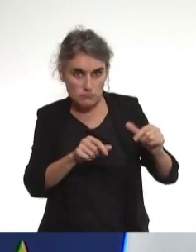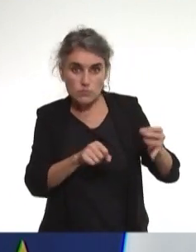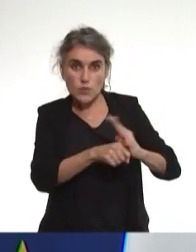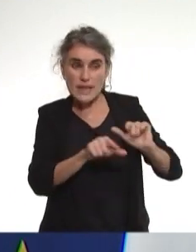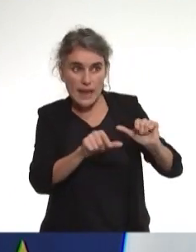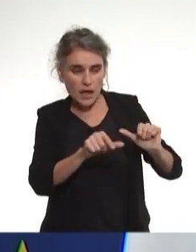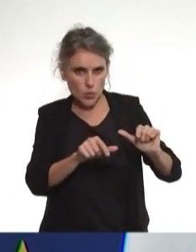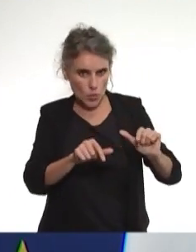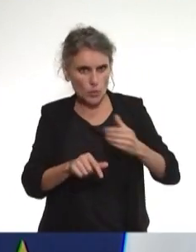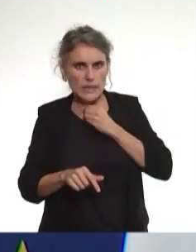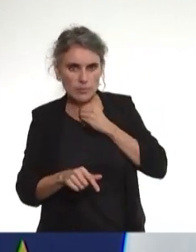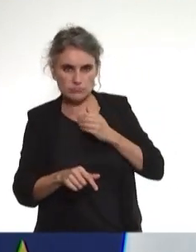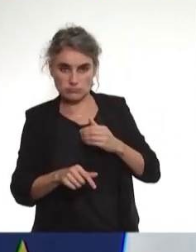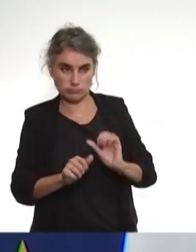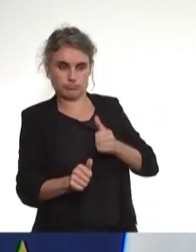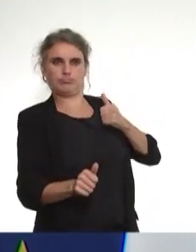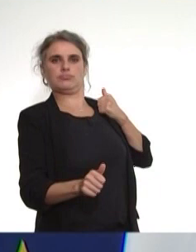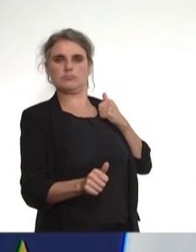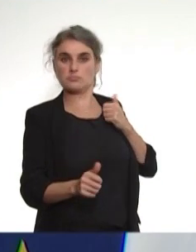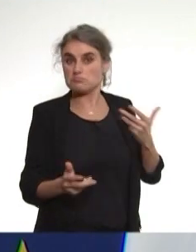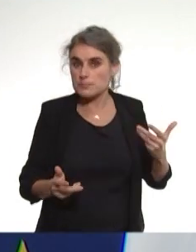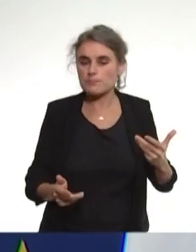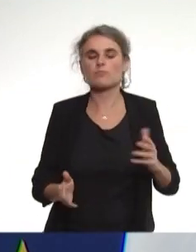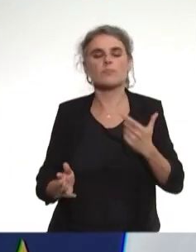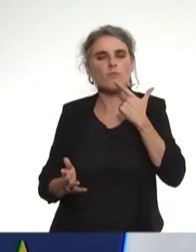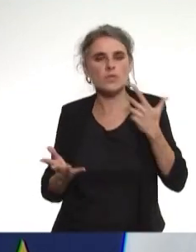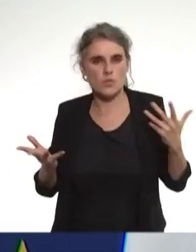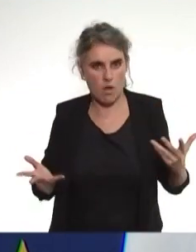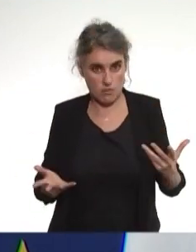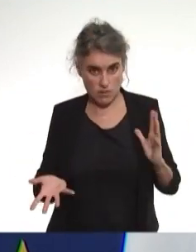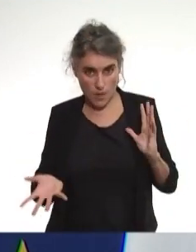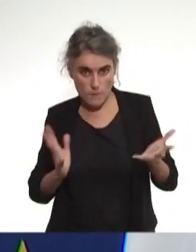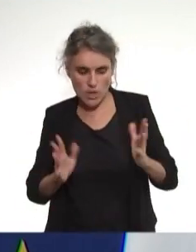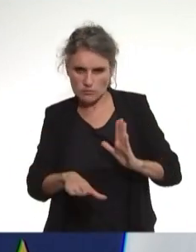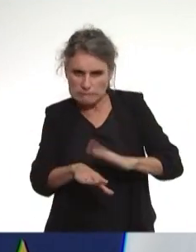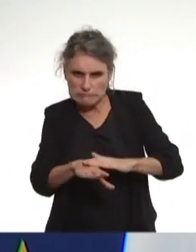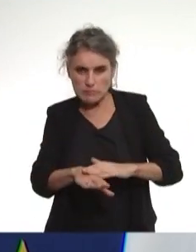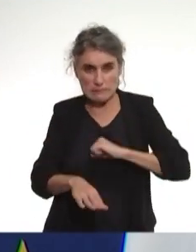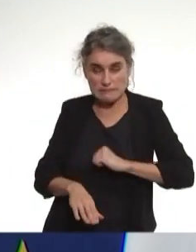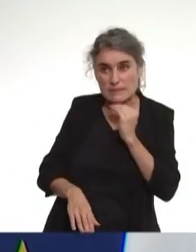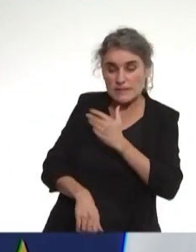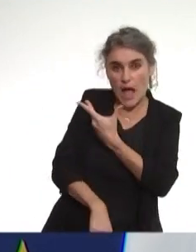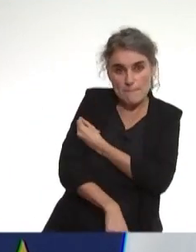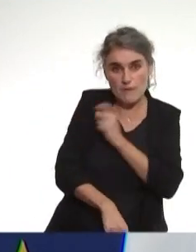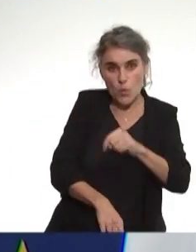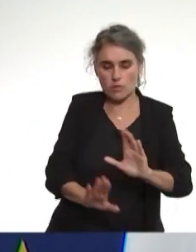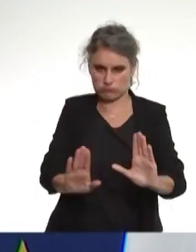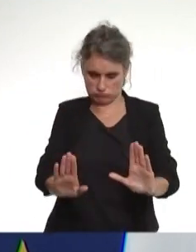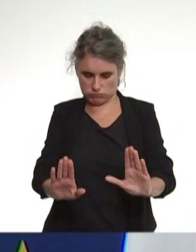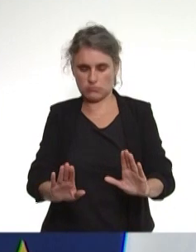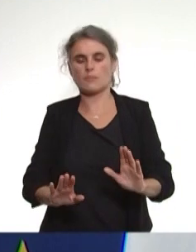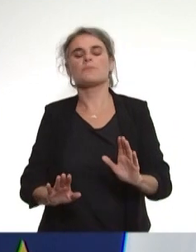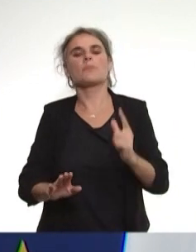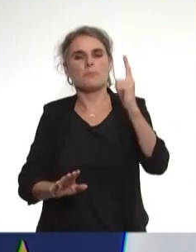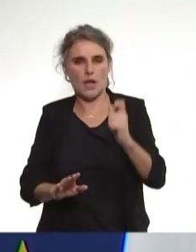courir en pharmacie n'ont pas courir mais aller se faire vacciner dans les bonnes conditions ses parts à partir du 13 octobre ce sont les publics vulnérables et effectivement des